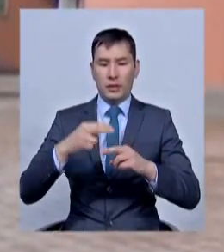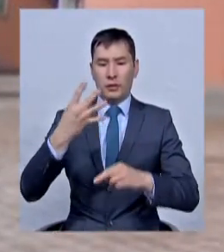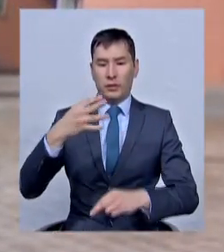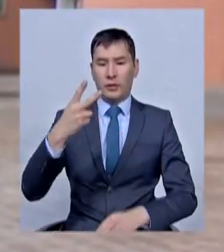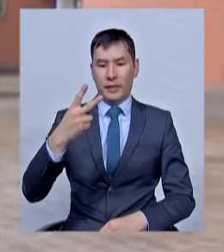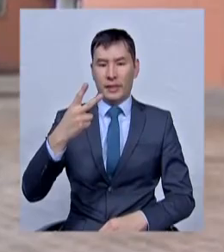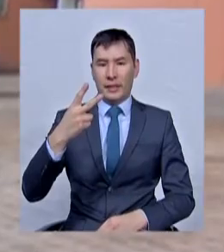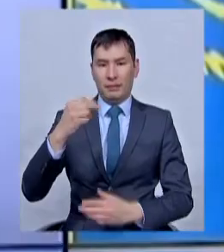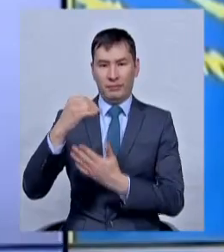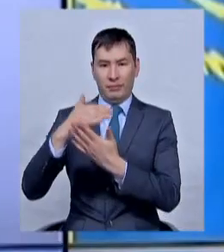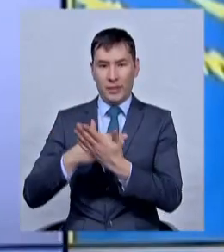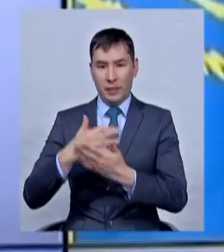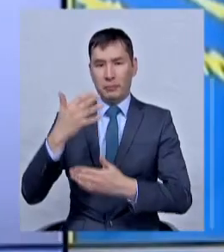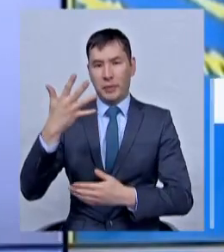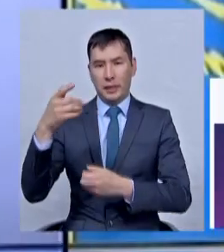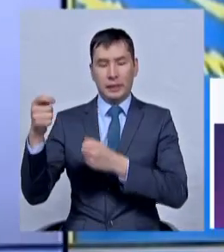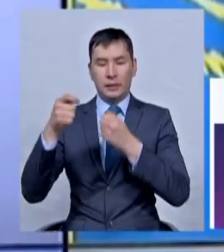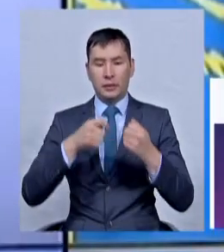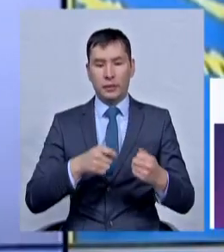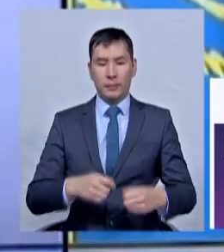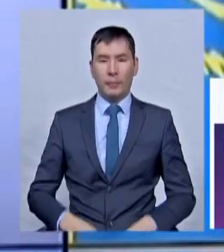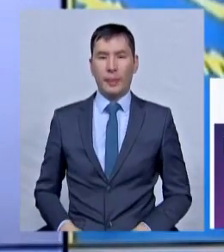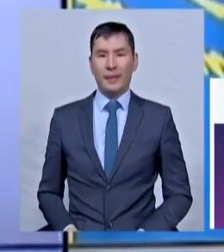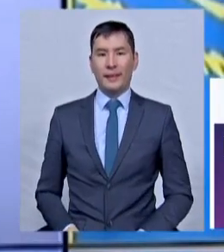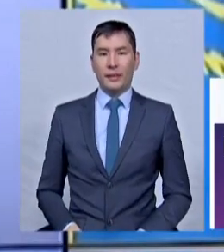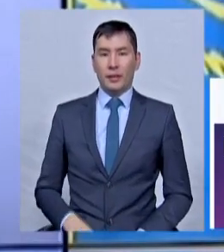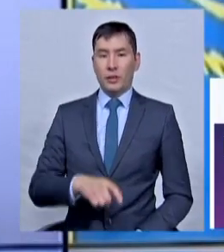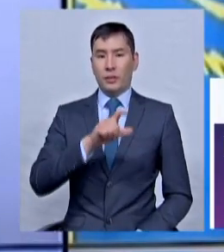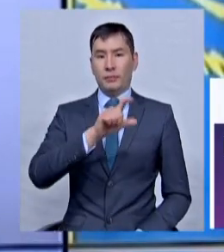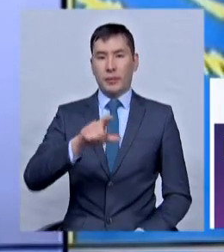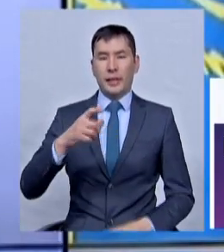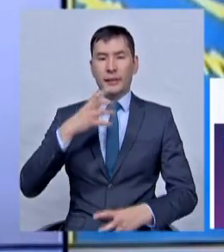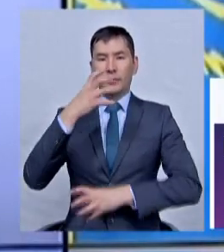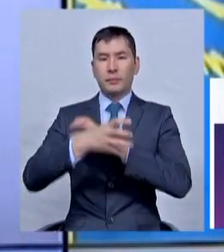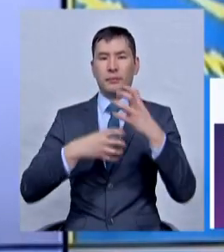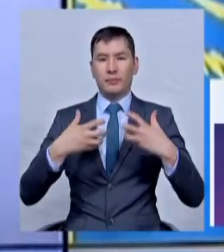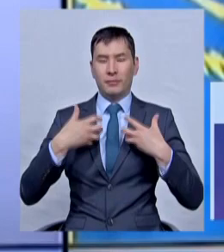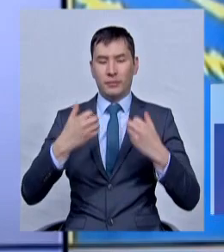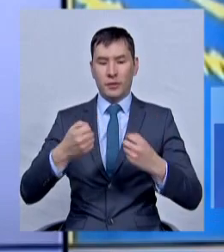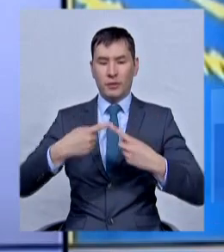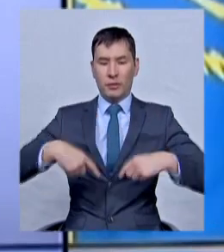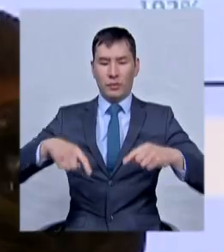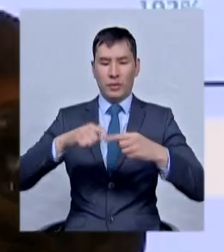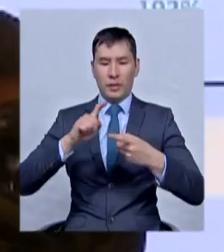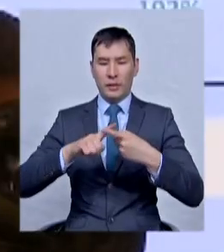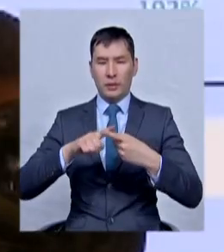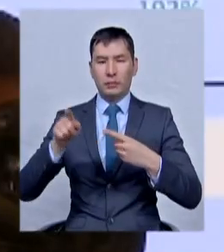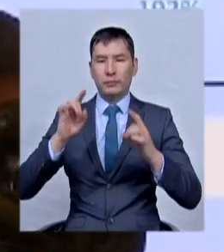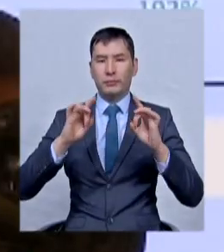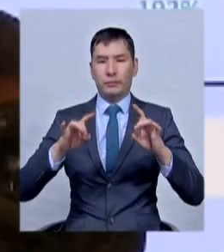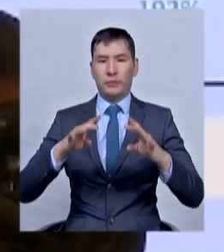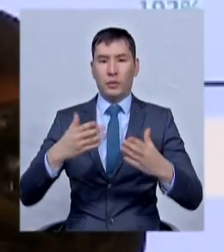қазақстандық екенін айтты. Для оказания качественной и своевременной помощи. Дүниежүзілік денсаулық сақтау ұйымының оптимистік болжамына сәйкес,